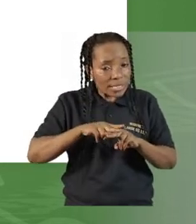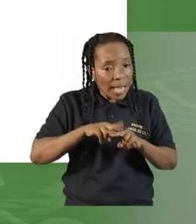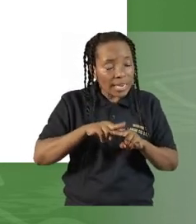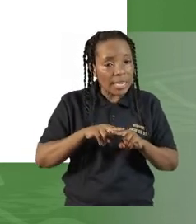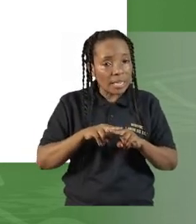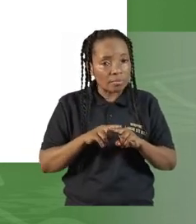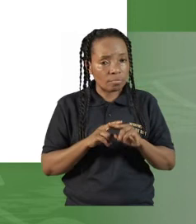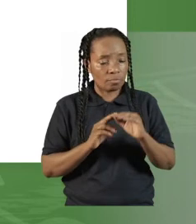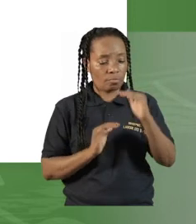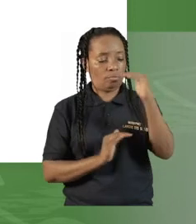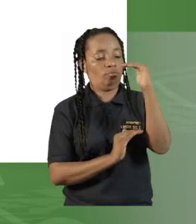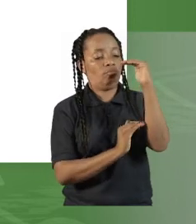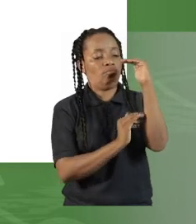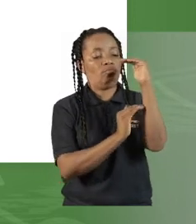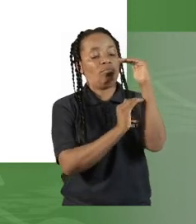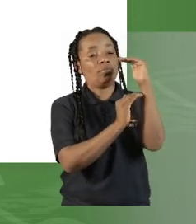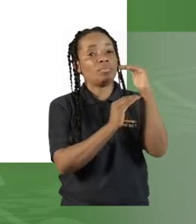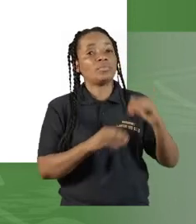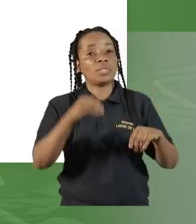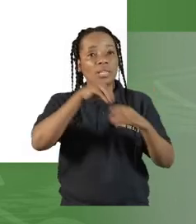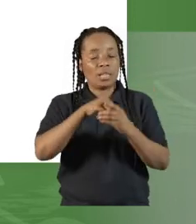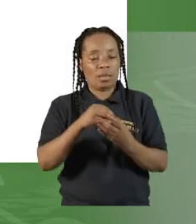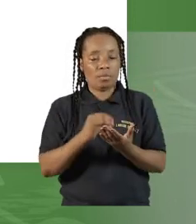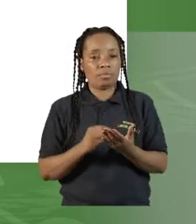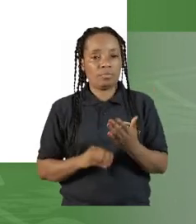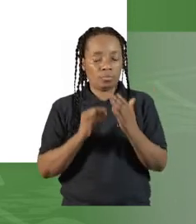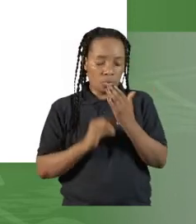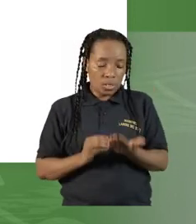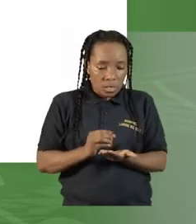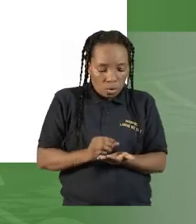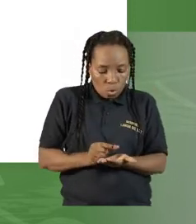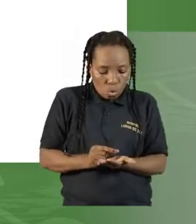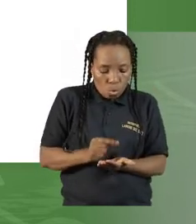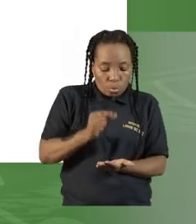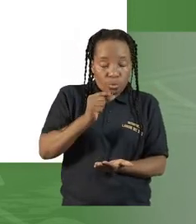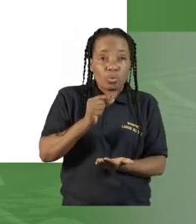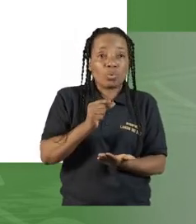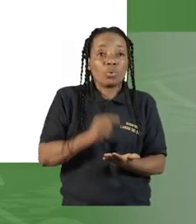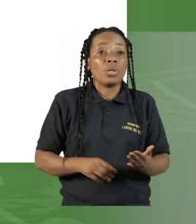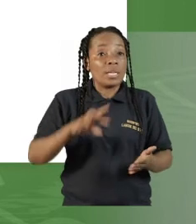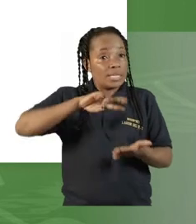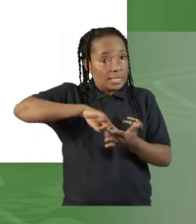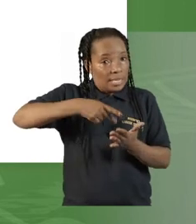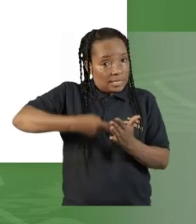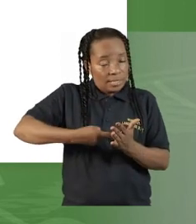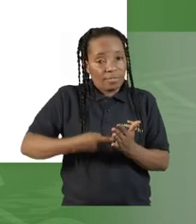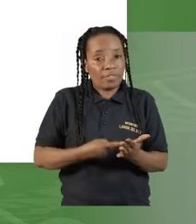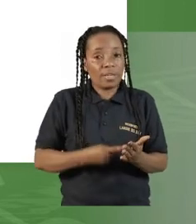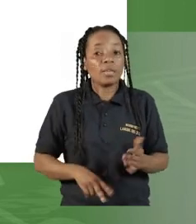Ce qui explique que le fer a réagi avec du dioxygène.